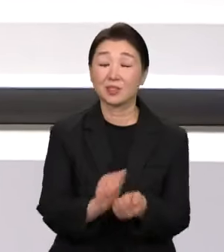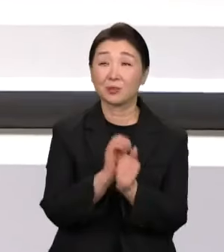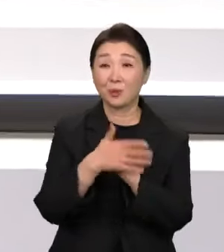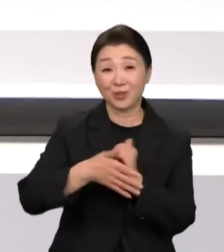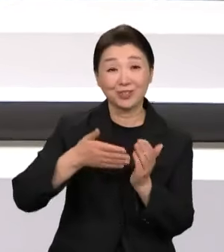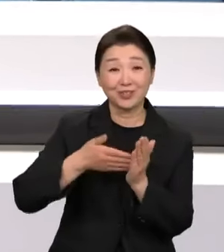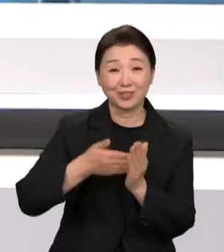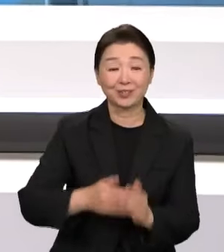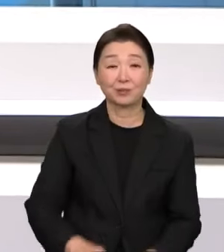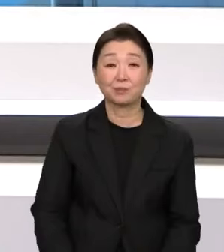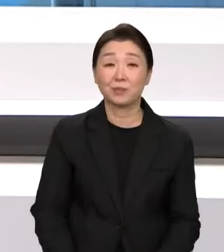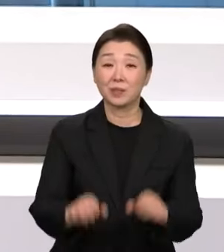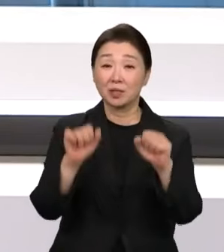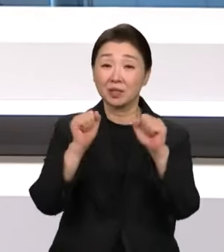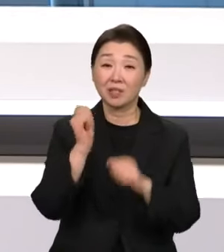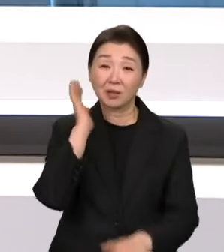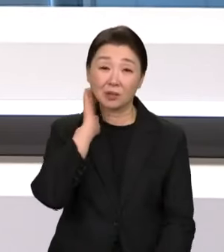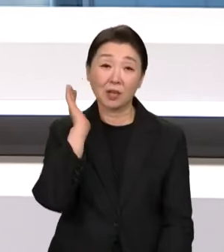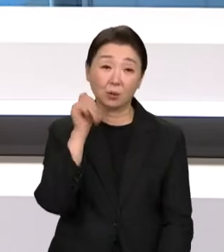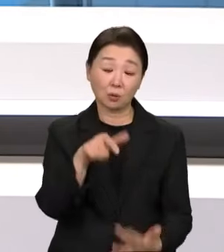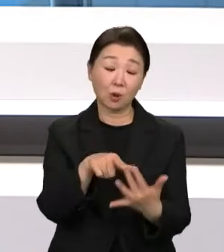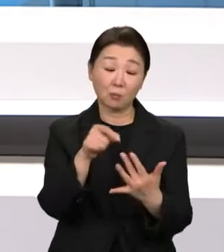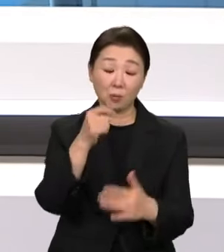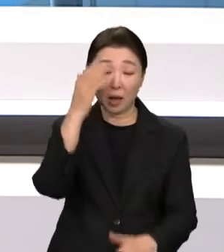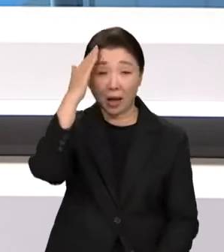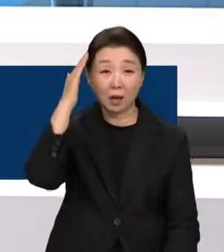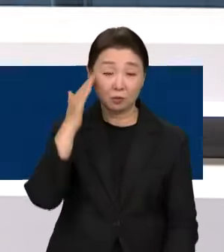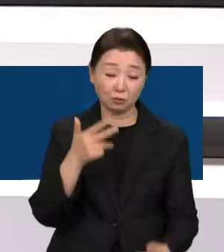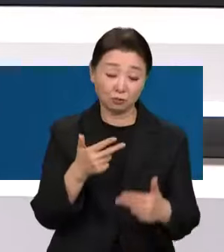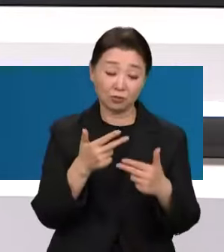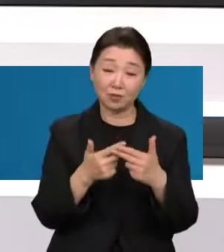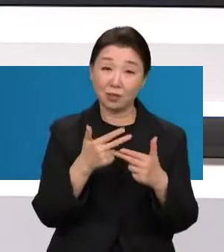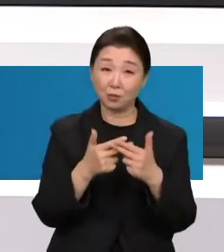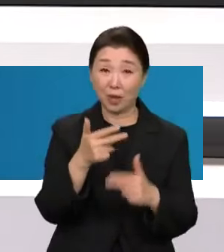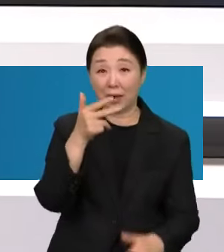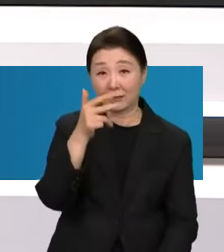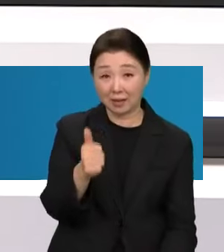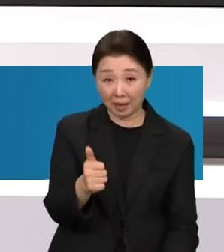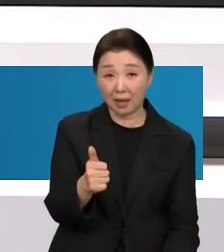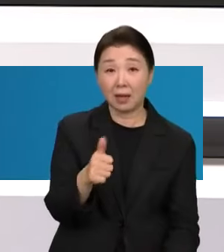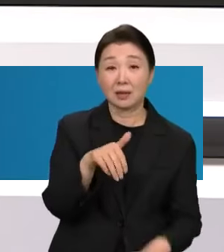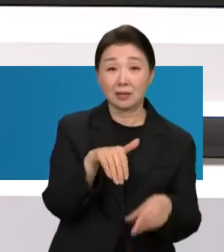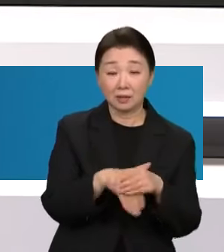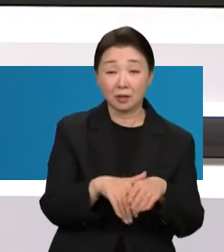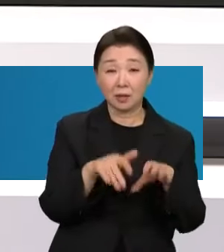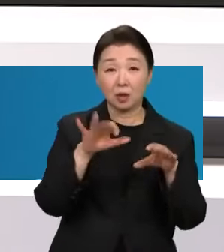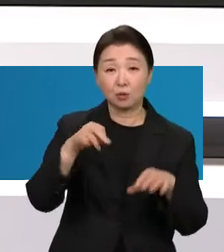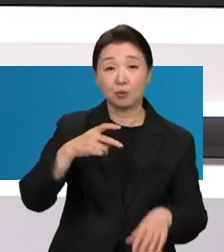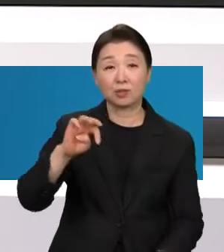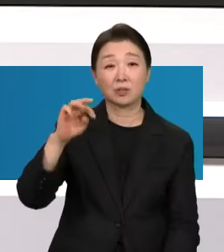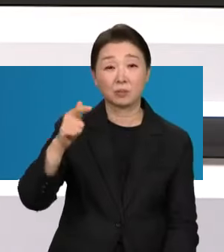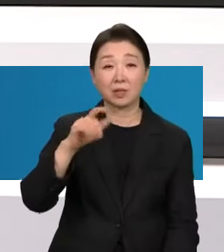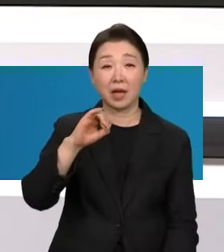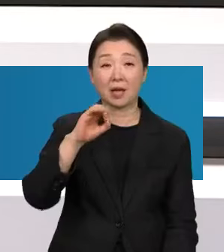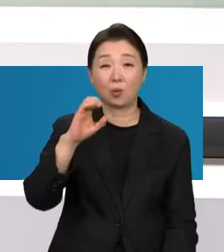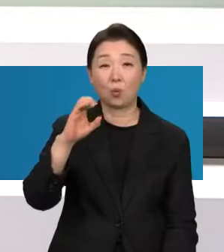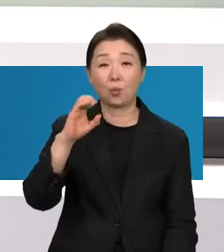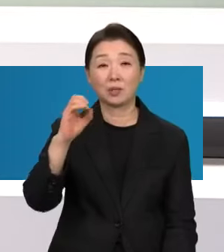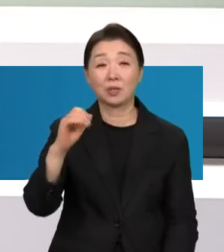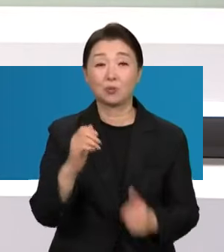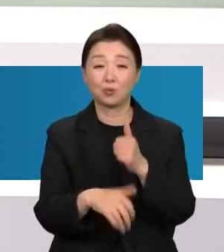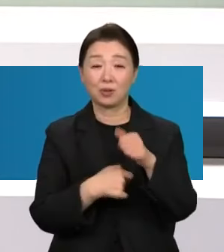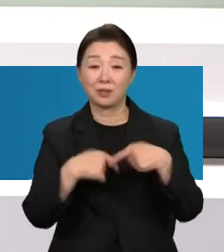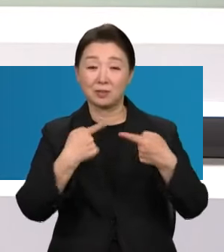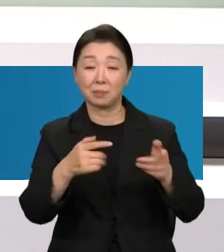스포츠 뉴스입니다. 체육 대통령을 뽑는 대한체육회장 선거에 오늘은 유승민 전 IOC 위원이